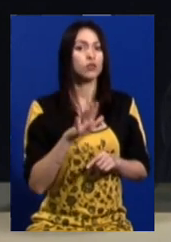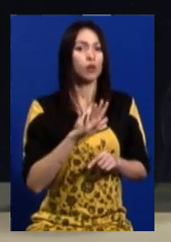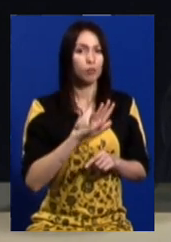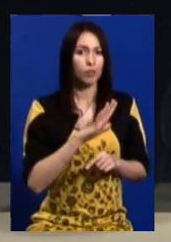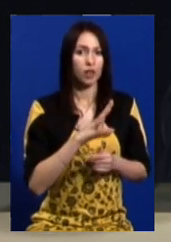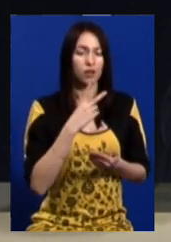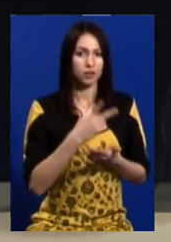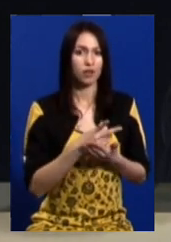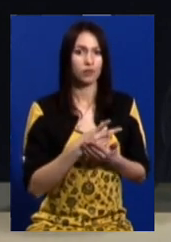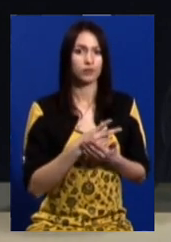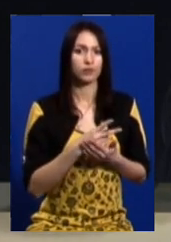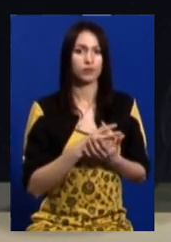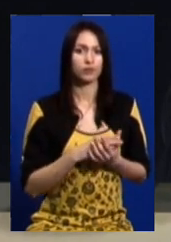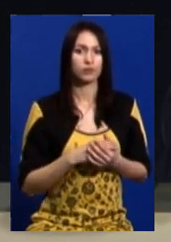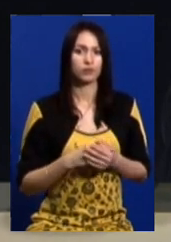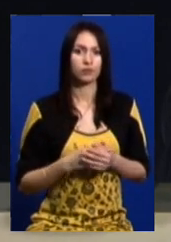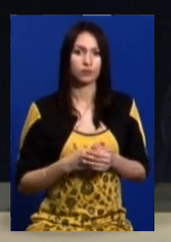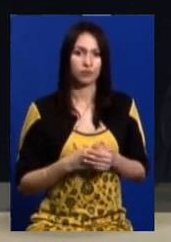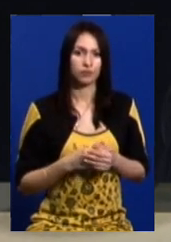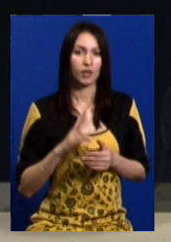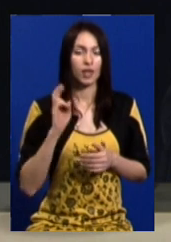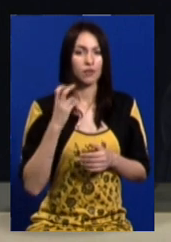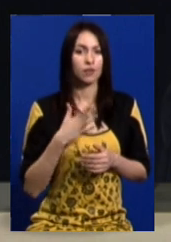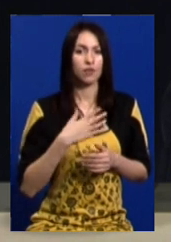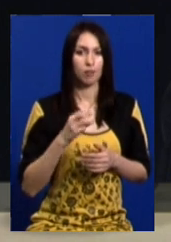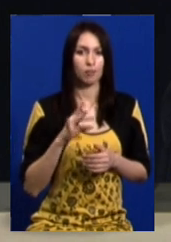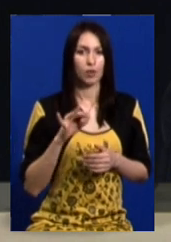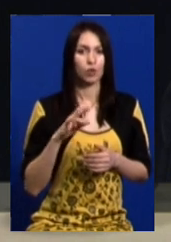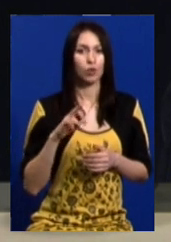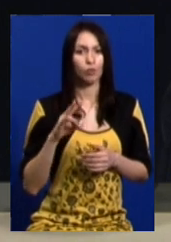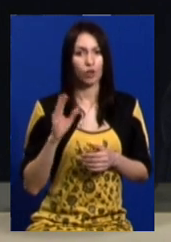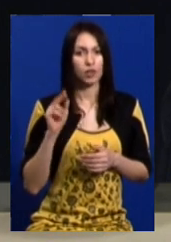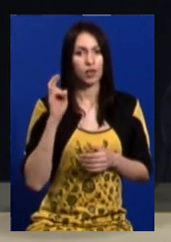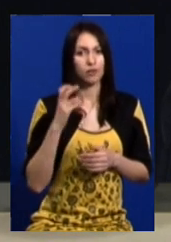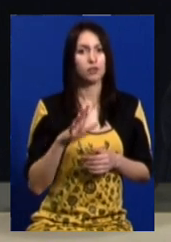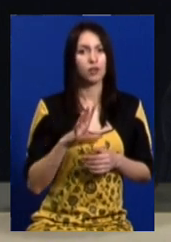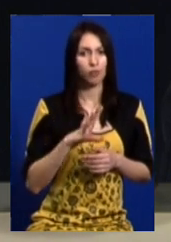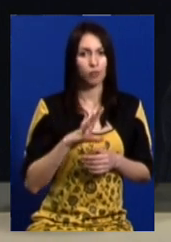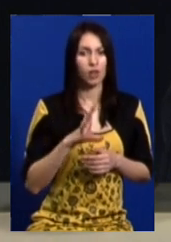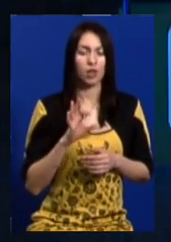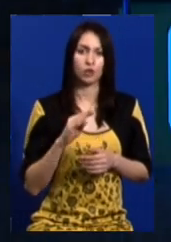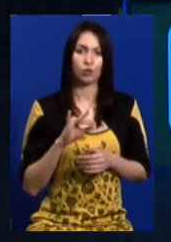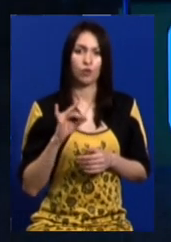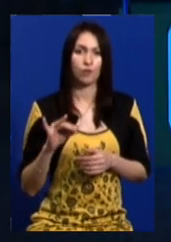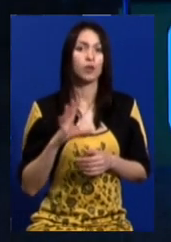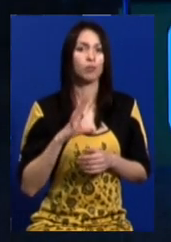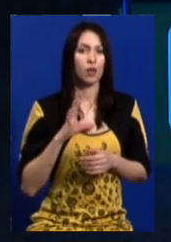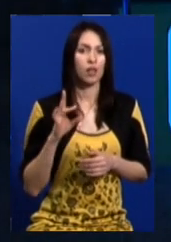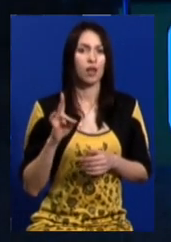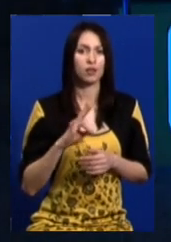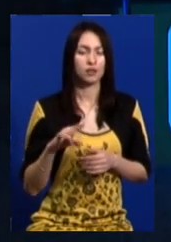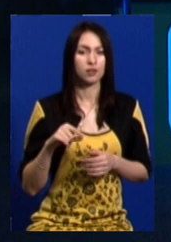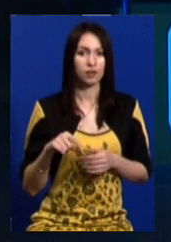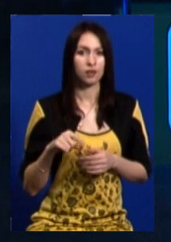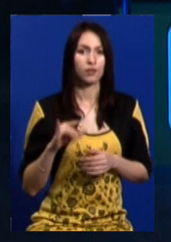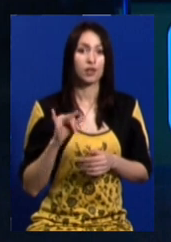інтронізація блаженнішого Епіфанія митрополита Київського на митрополита Київського, була в Святій Софії, була ця інтронізація,